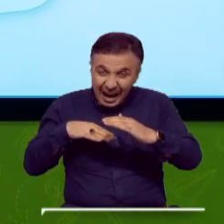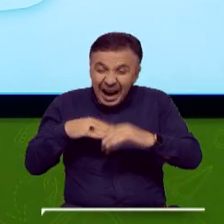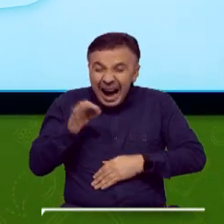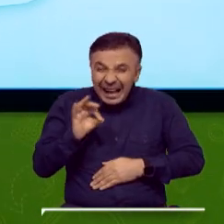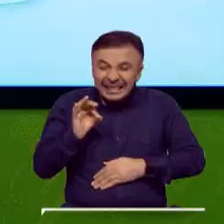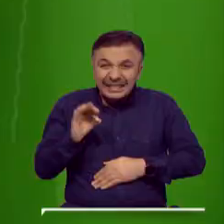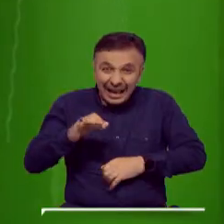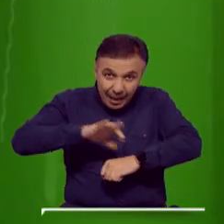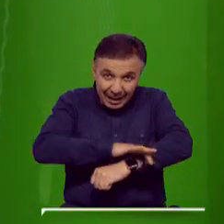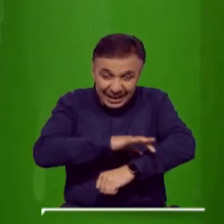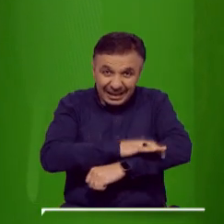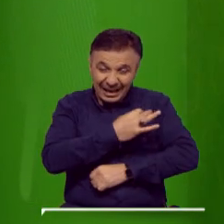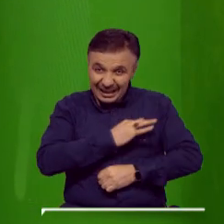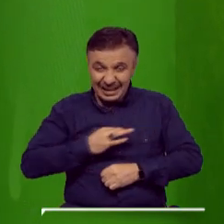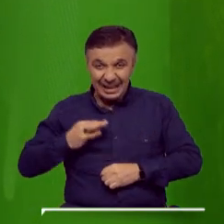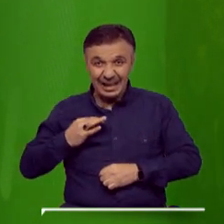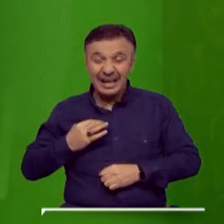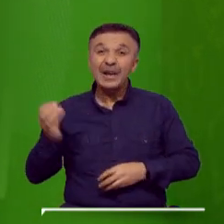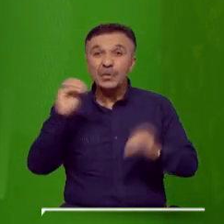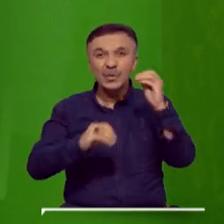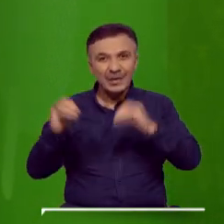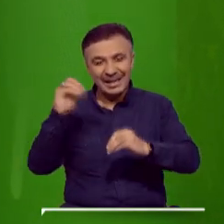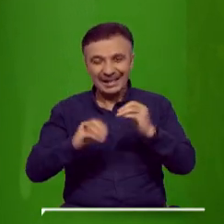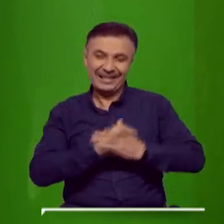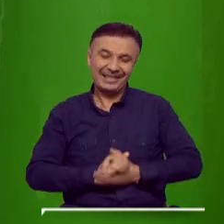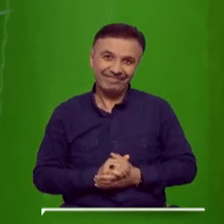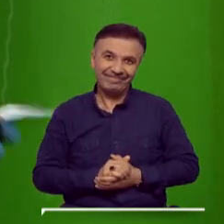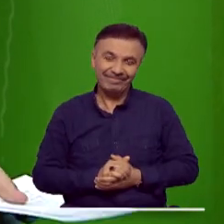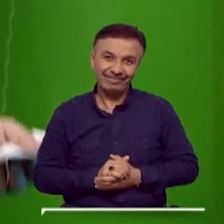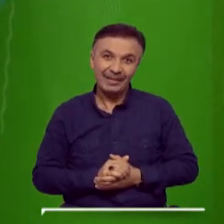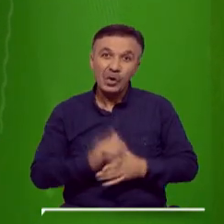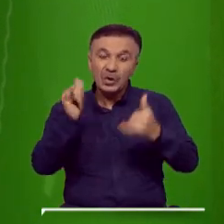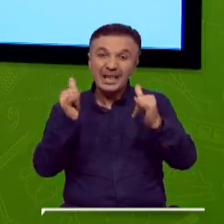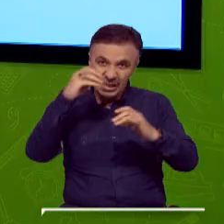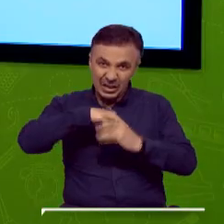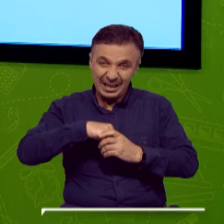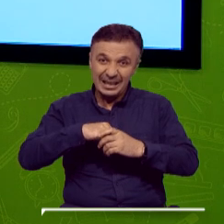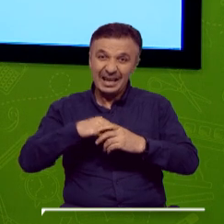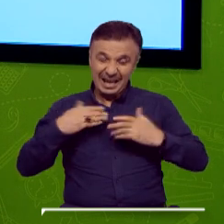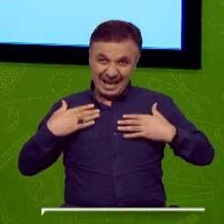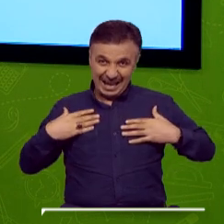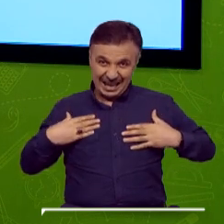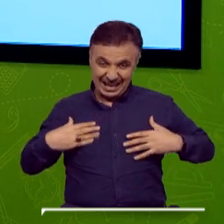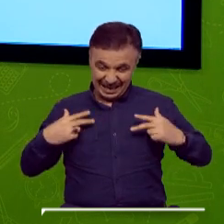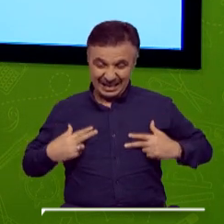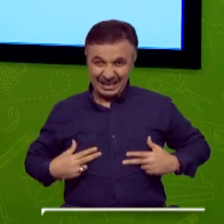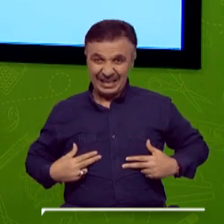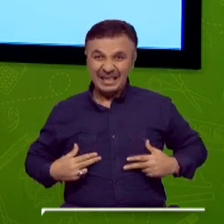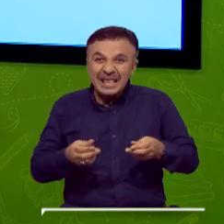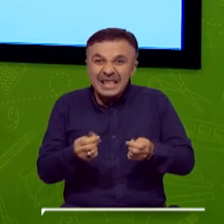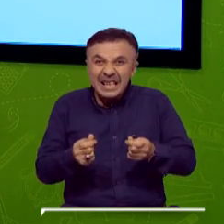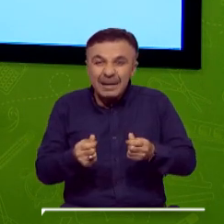bileziklerle, incilerle süsleneceklerdir. Oradaki giysileri ise ipekten